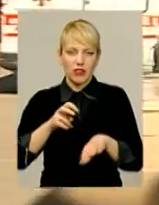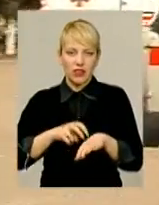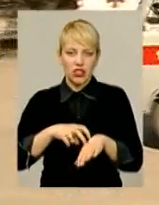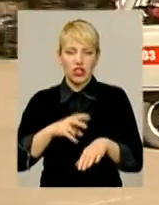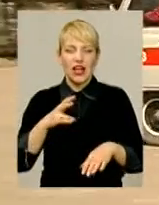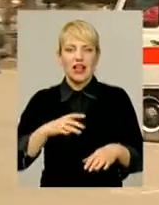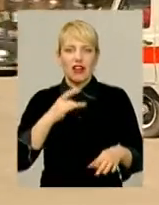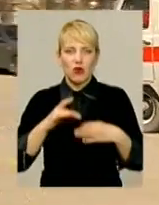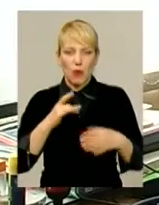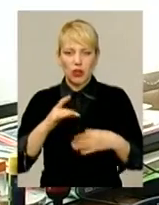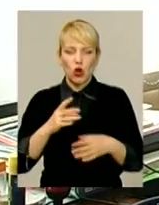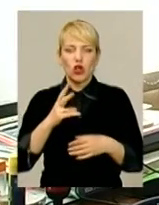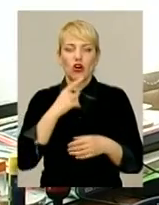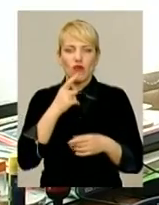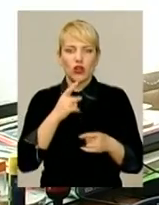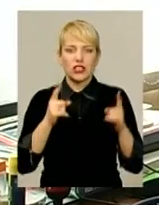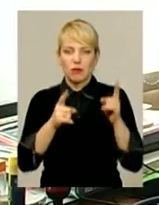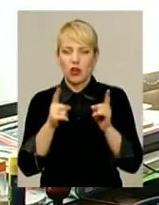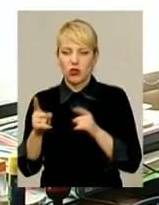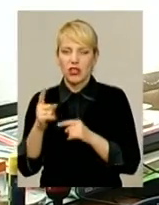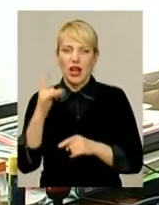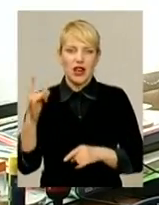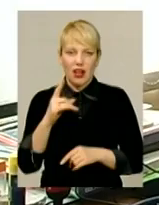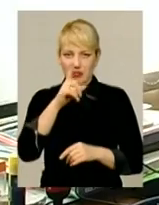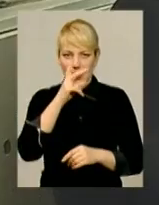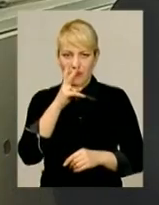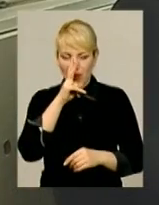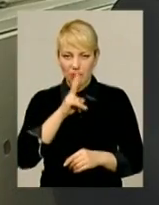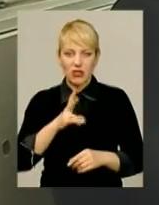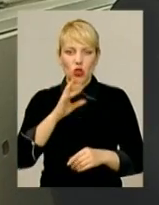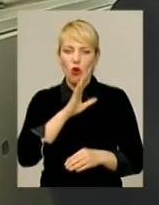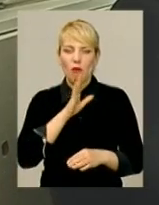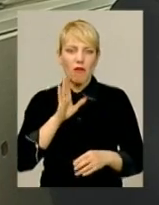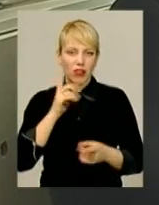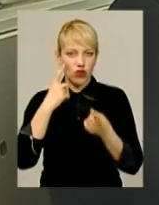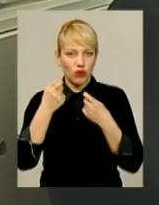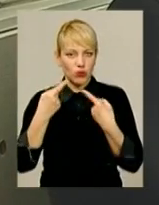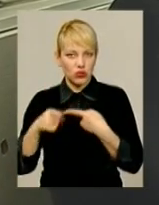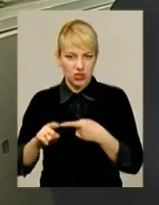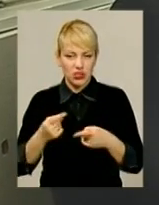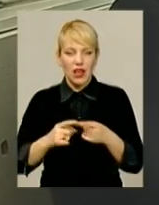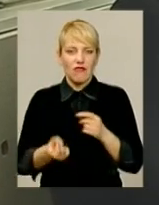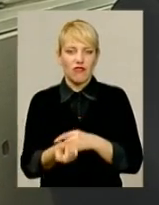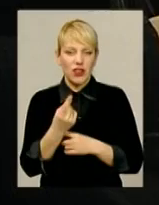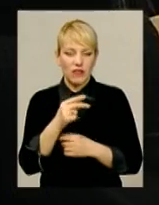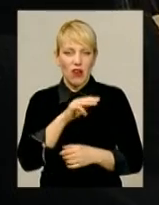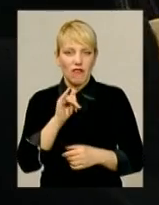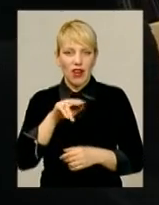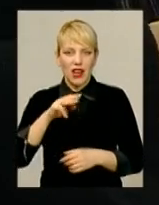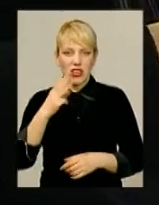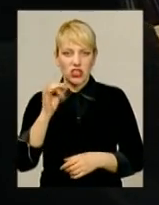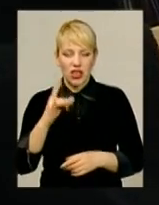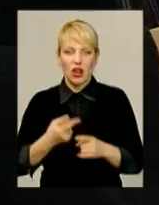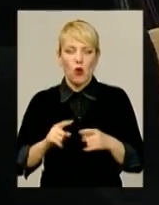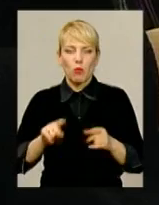Запевняють, з періодичністю раз на 2 місяці. Щоправда, це не збігається з інформацією матері Миколи. Та ще й виявилося, фельдшери амбулаторії у